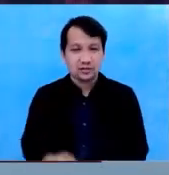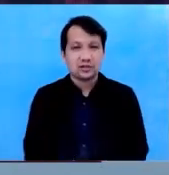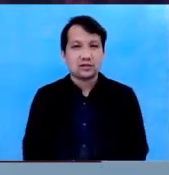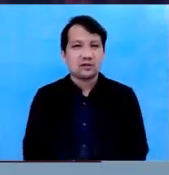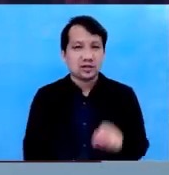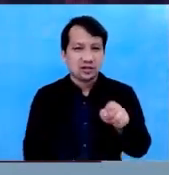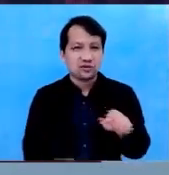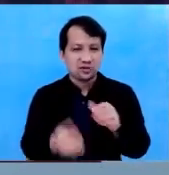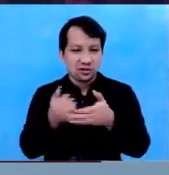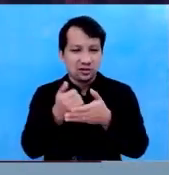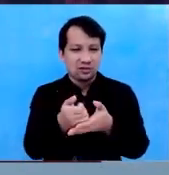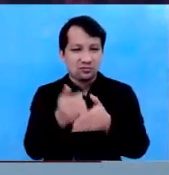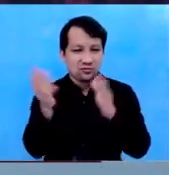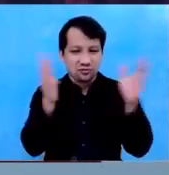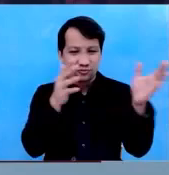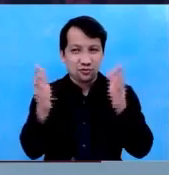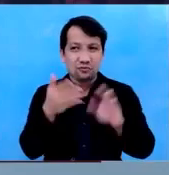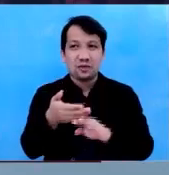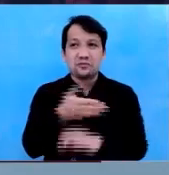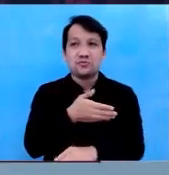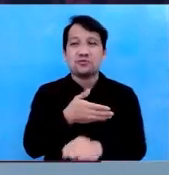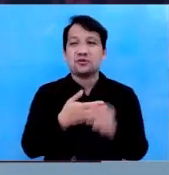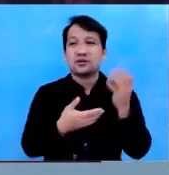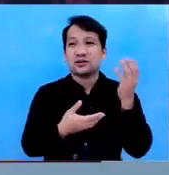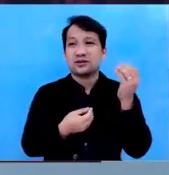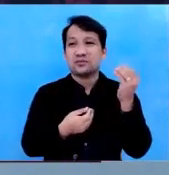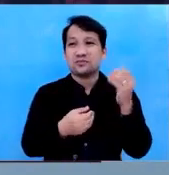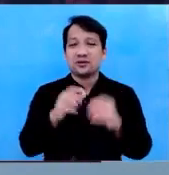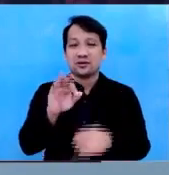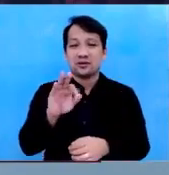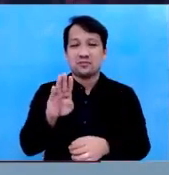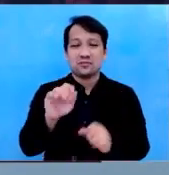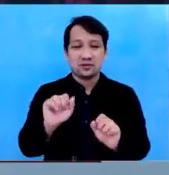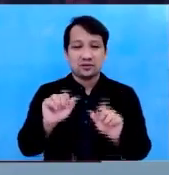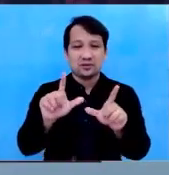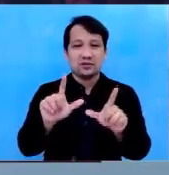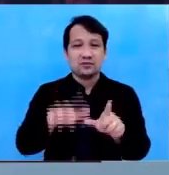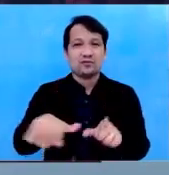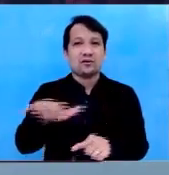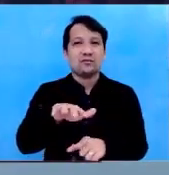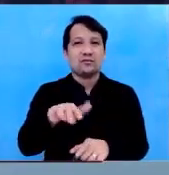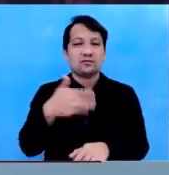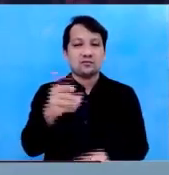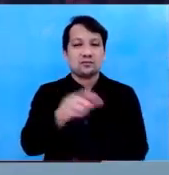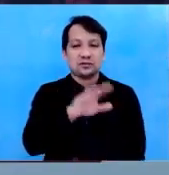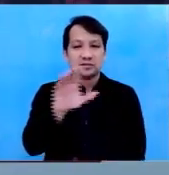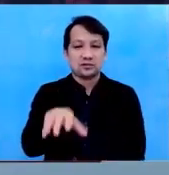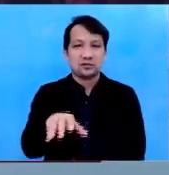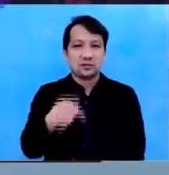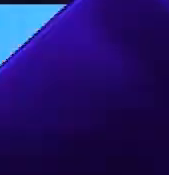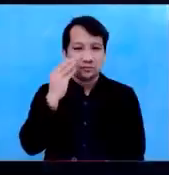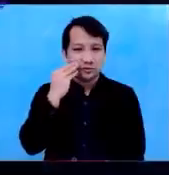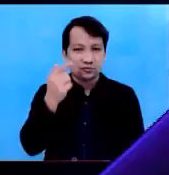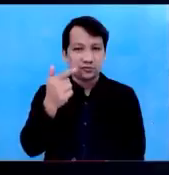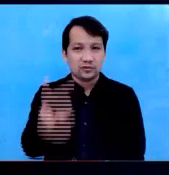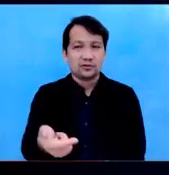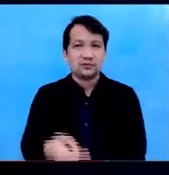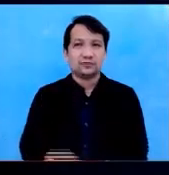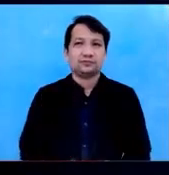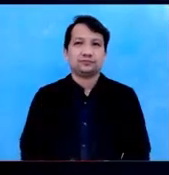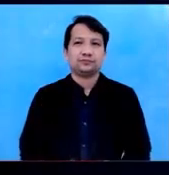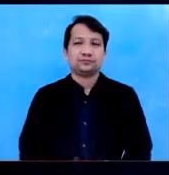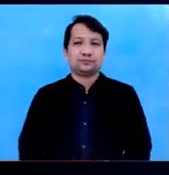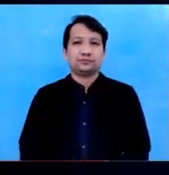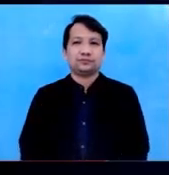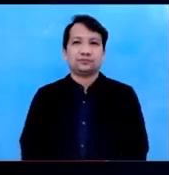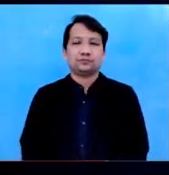bagong trahedya, nakapag-update pa sa Facebook Live ang mga biktima. Nasa front line balitang iyan si Mon Gualvez. Sa Tawoyan